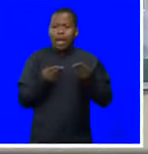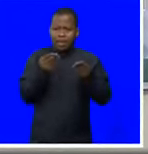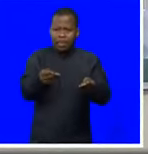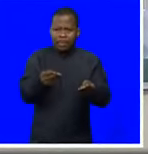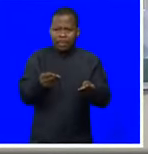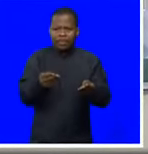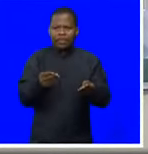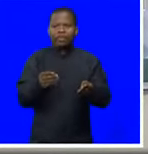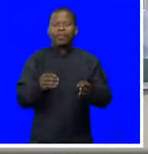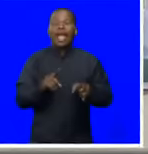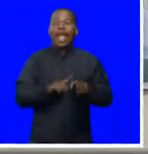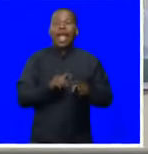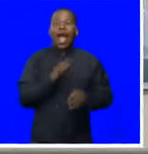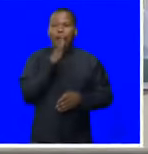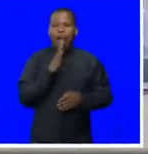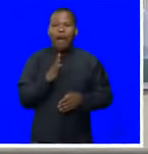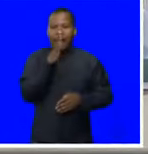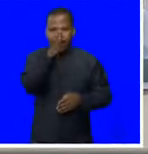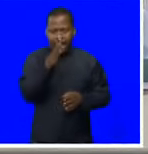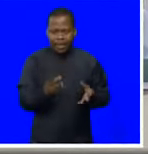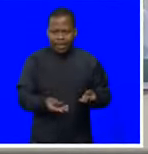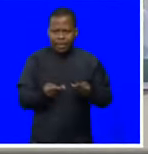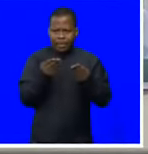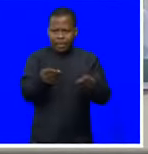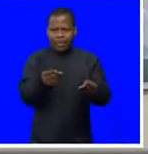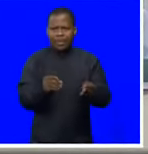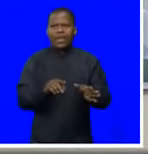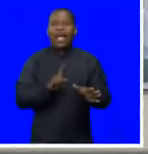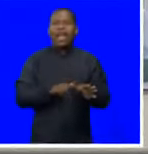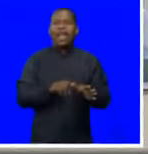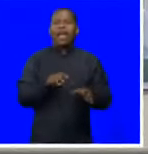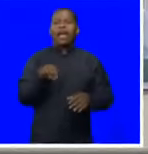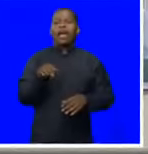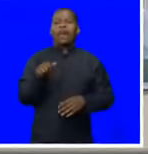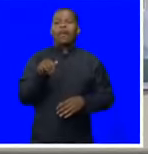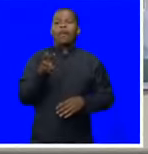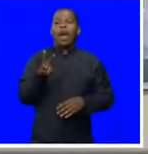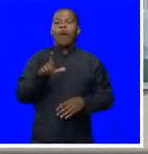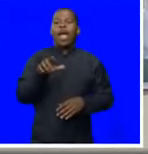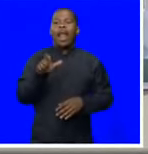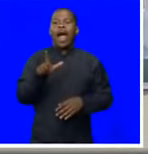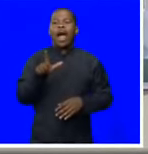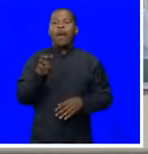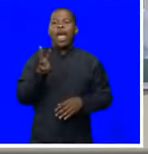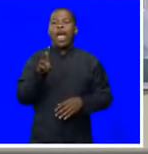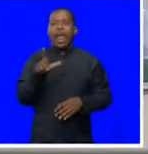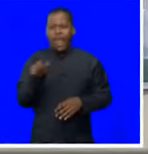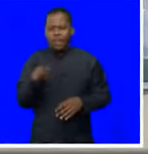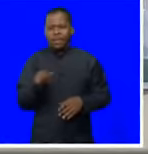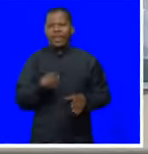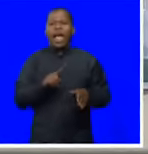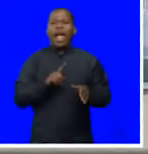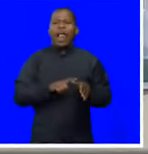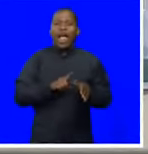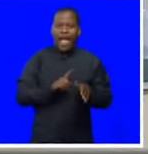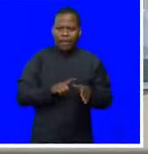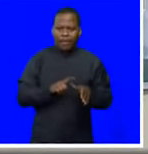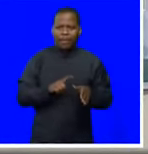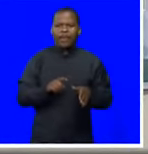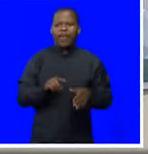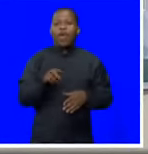college emarkansi young persons emawelawela evulamasango kanye nasecriminal health